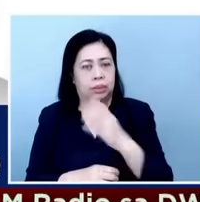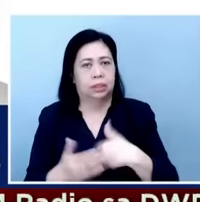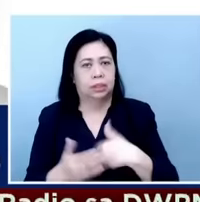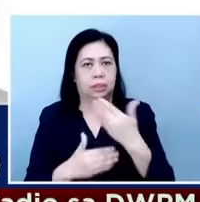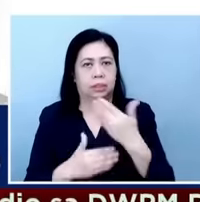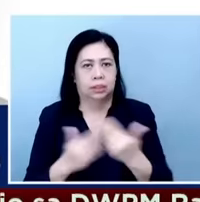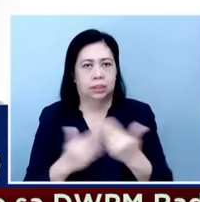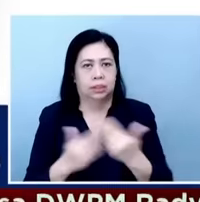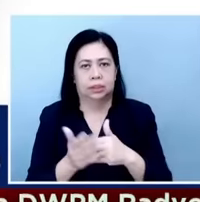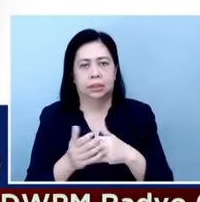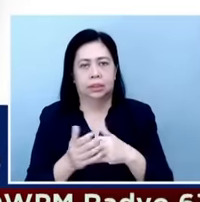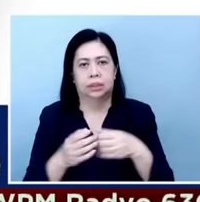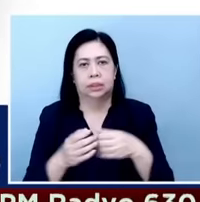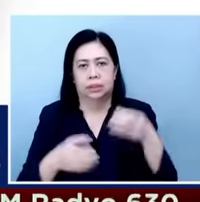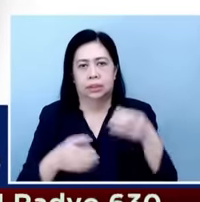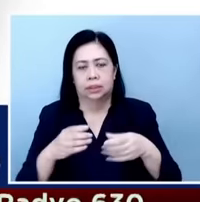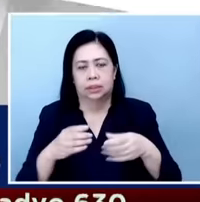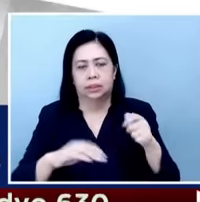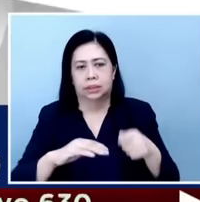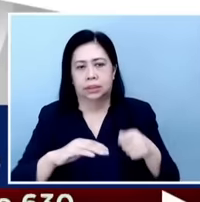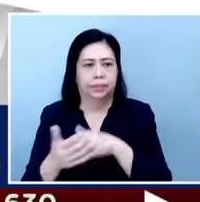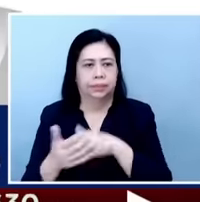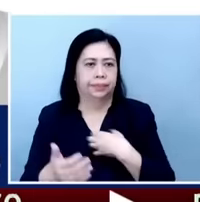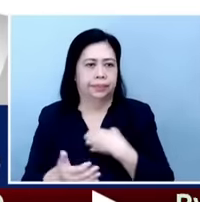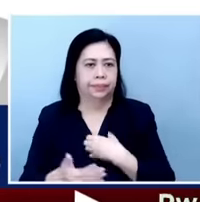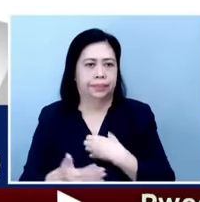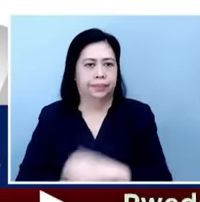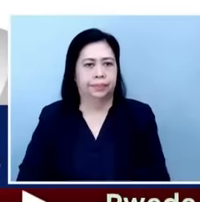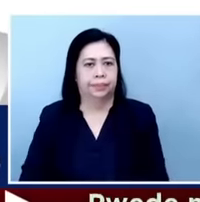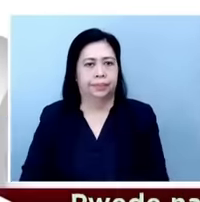reklamo. Jeff Caparas, ABS-CBN News.